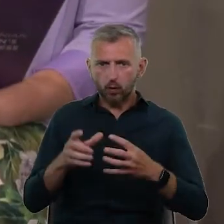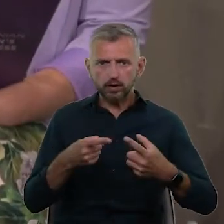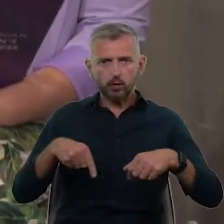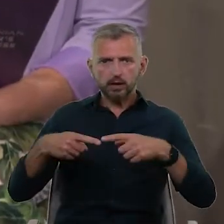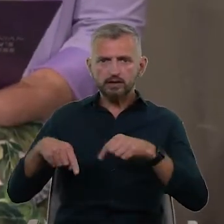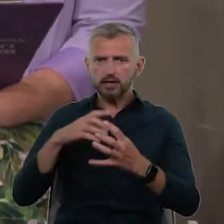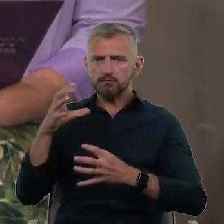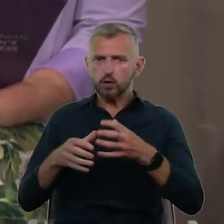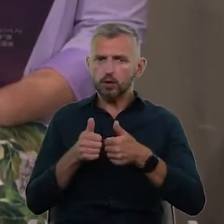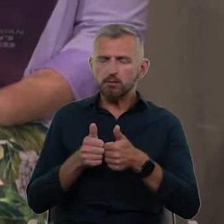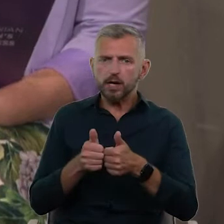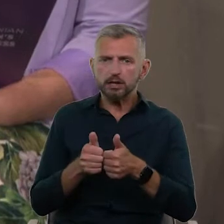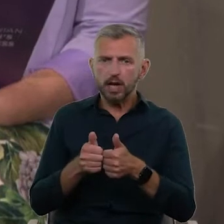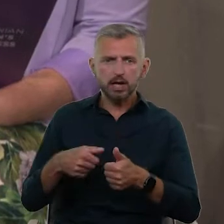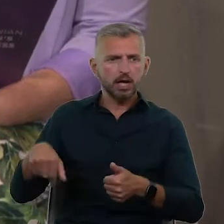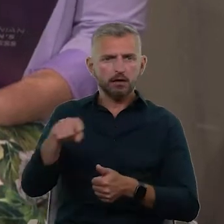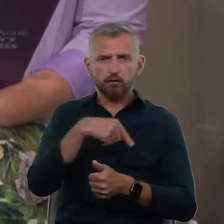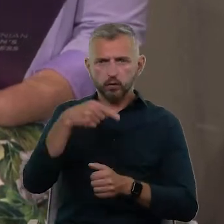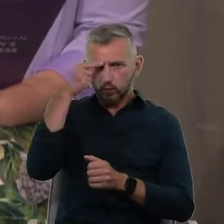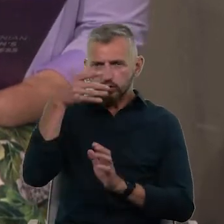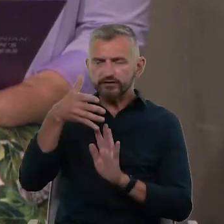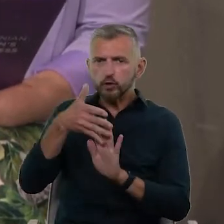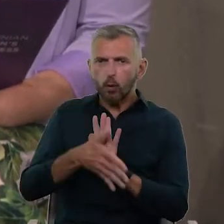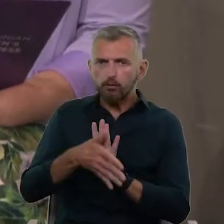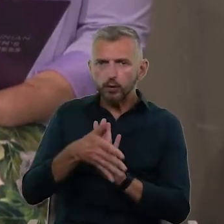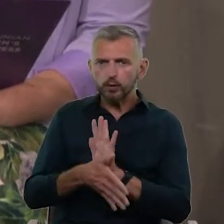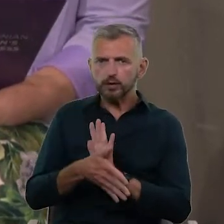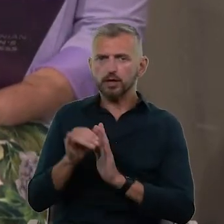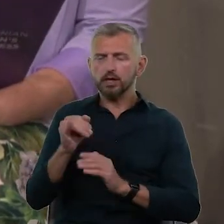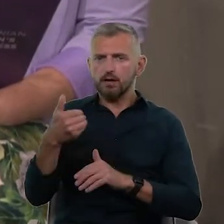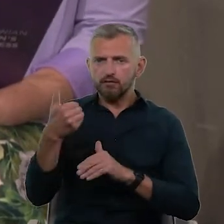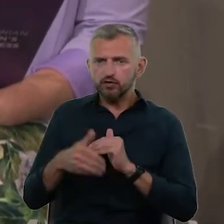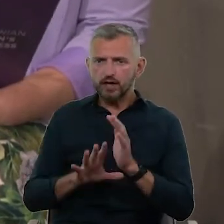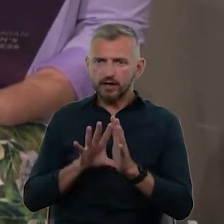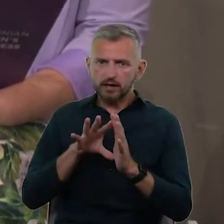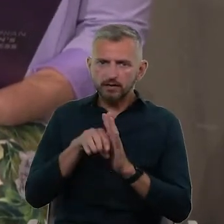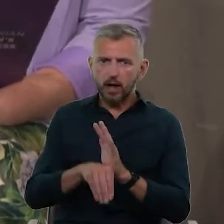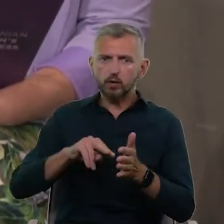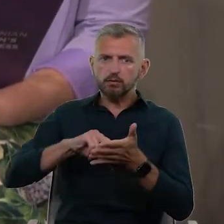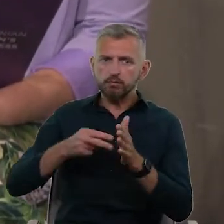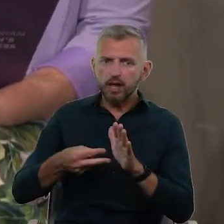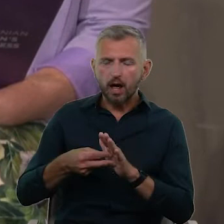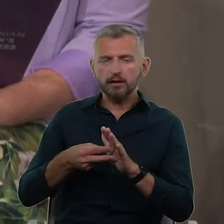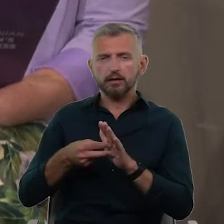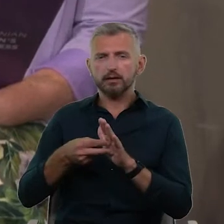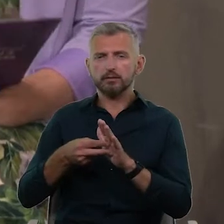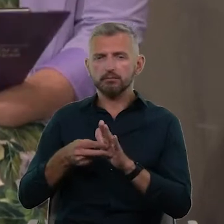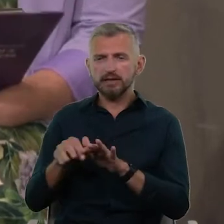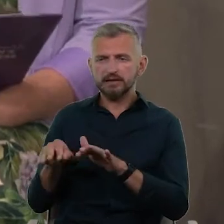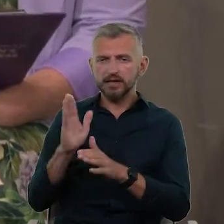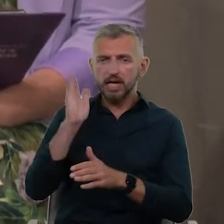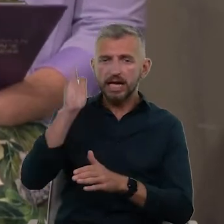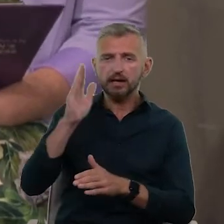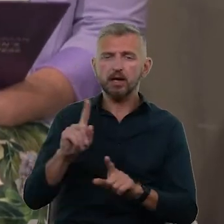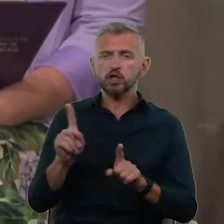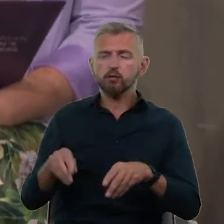організації, міжнародні партнери, от вони усвідомлюють і вже закладають плани, стратегії для того, щоб надавати